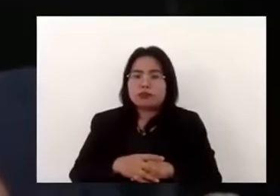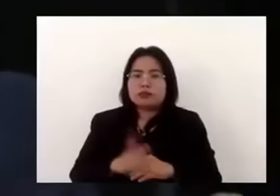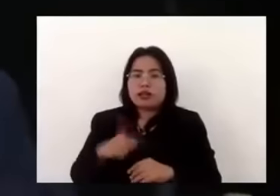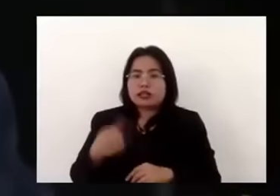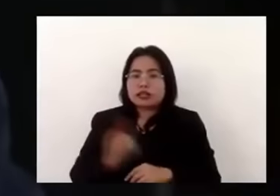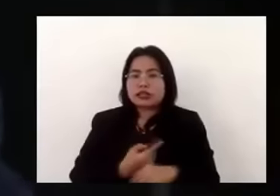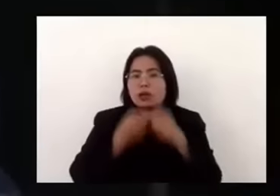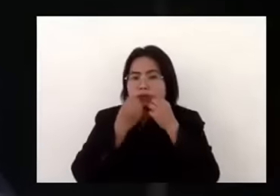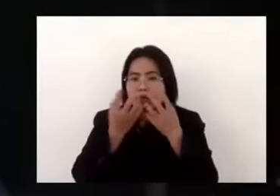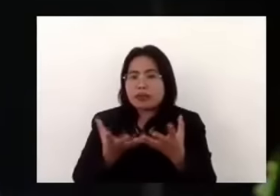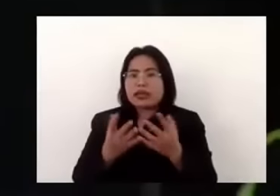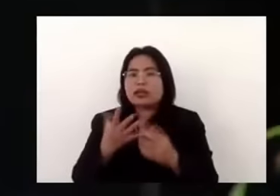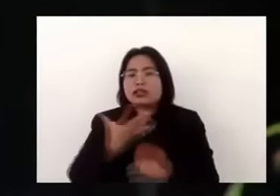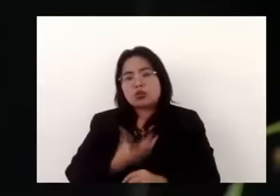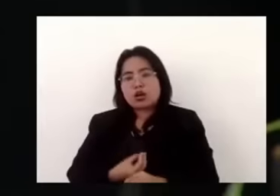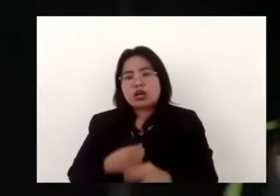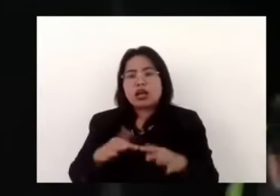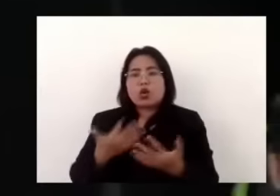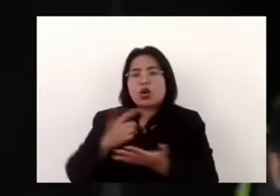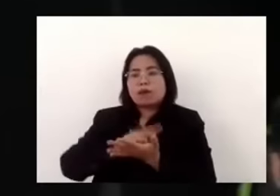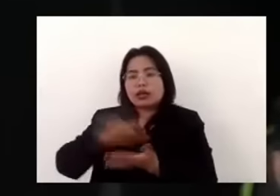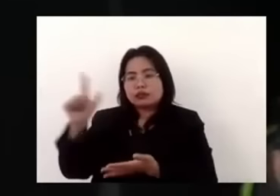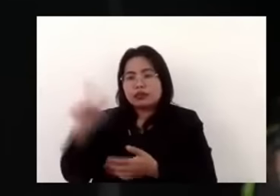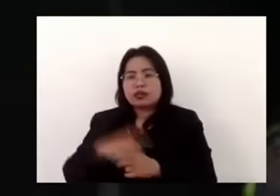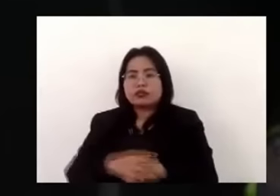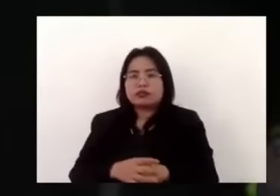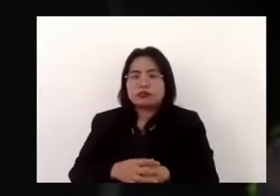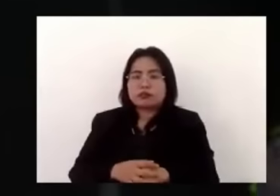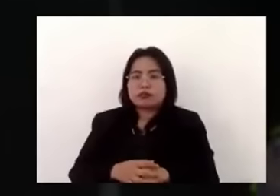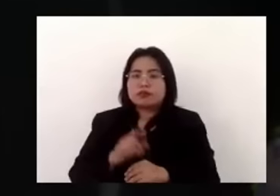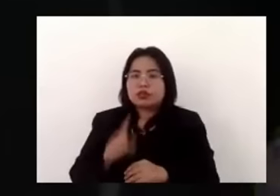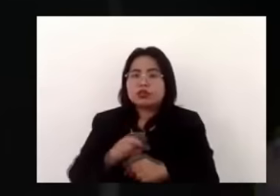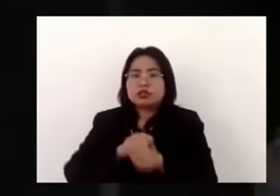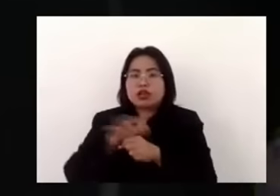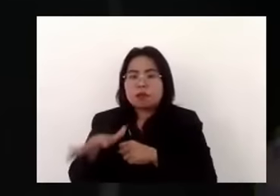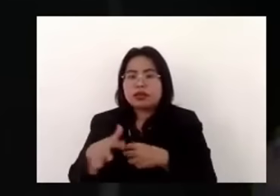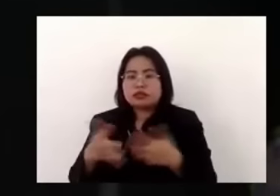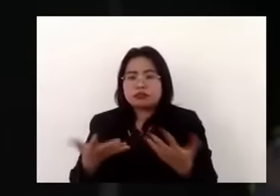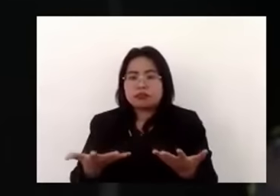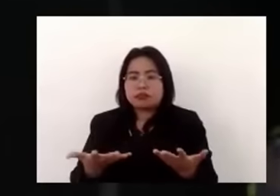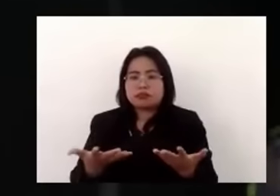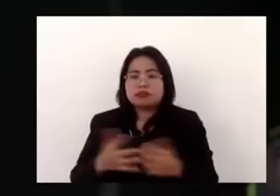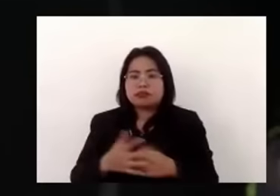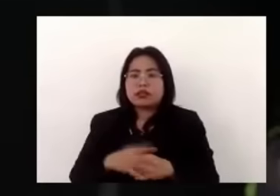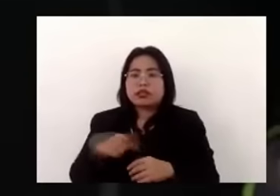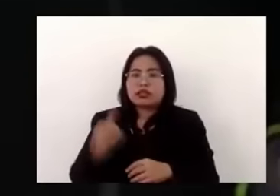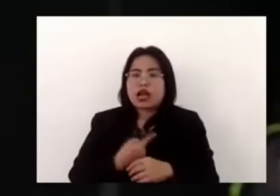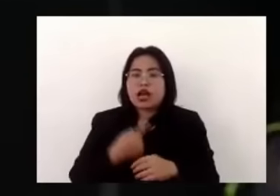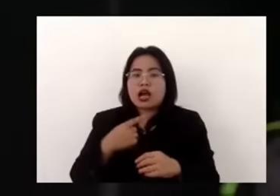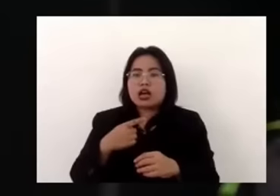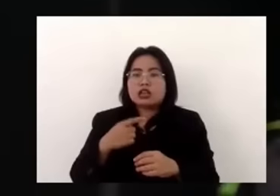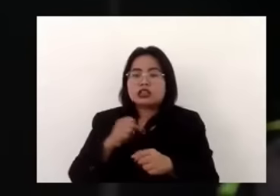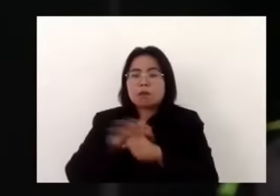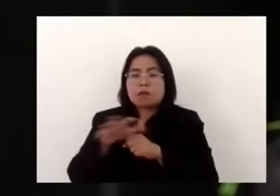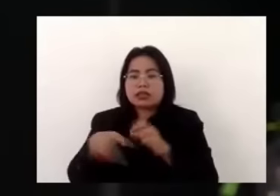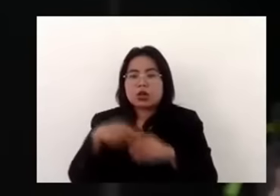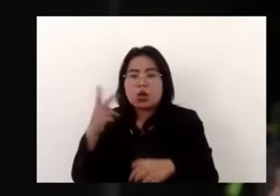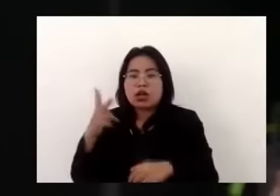menyampaikan keluhan atau pengaduan justru konsekuensinya kita dikeluarkan dari pekerjaan